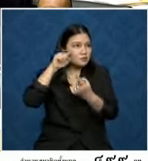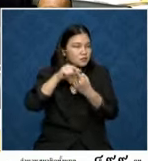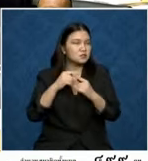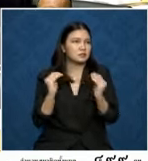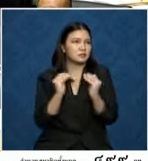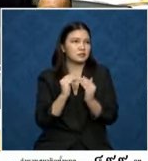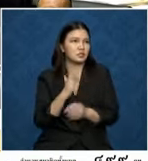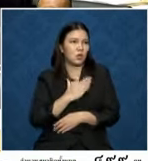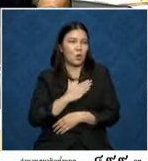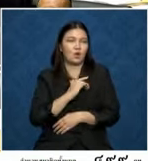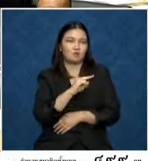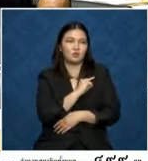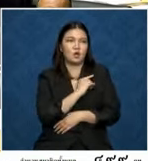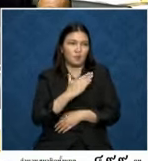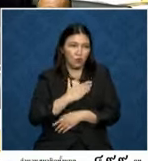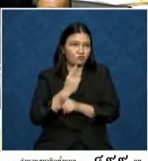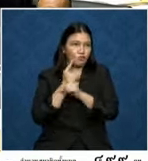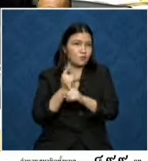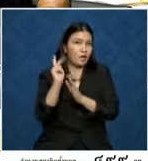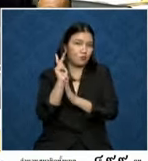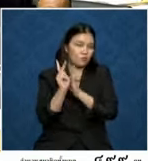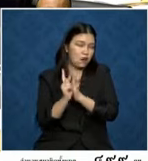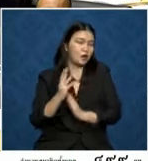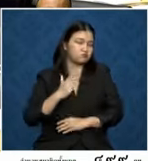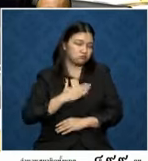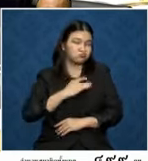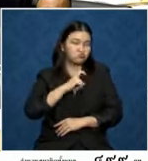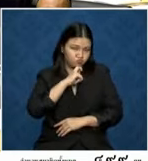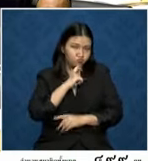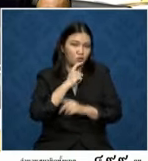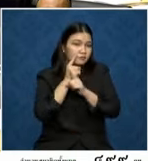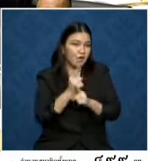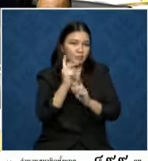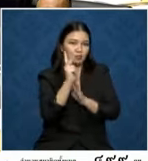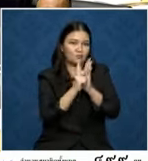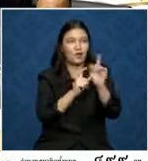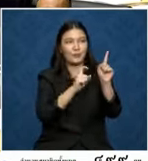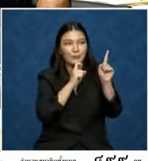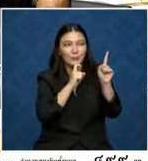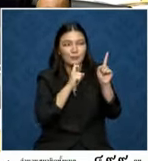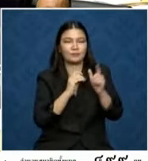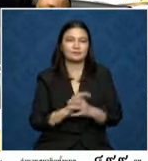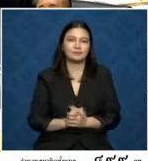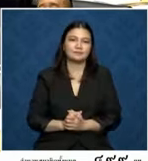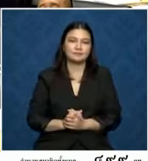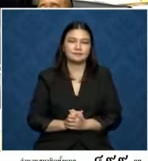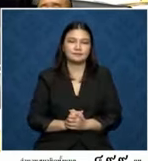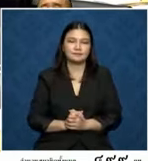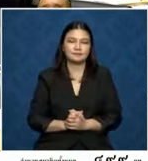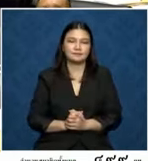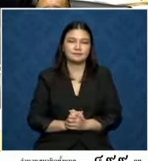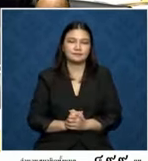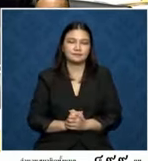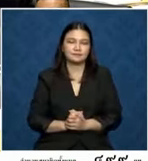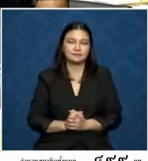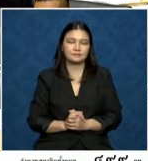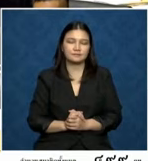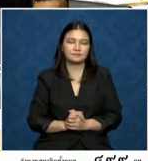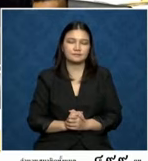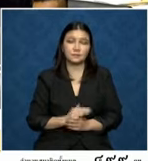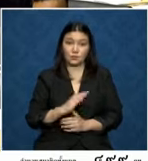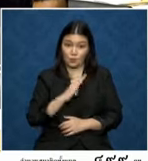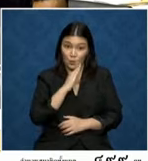ตนว่าเป็นไปตามกฎหมายที่บัญญัติไว้ในขณะนั้นหรือไม่ เป็นที่น่าสังเกตครับการยก